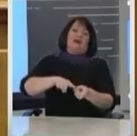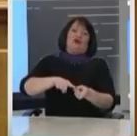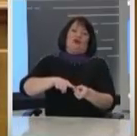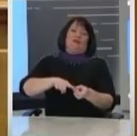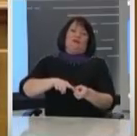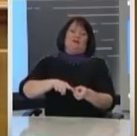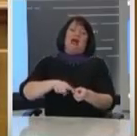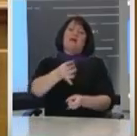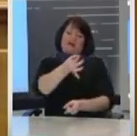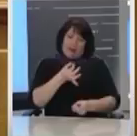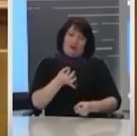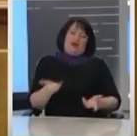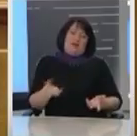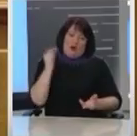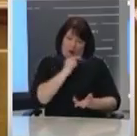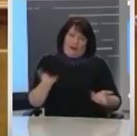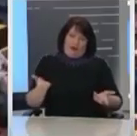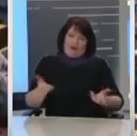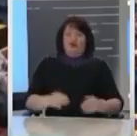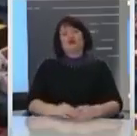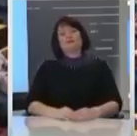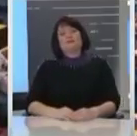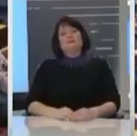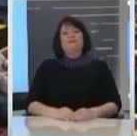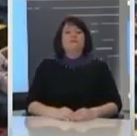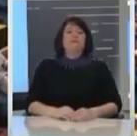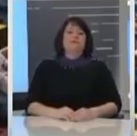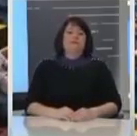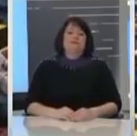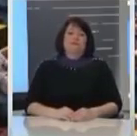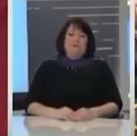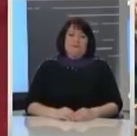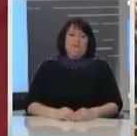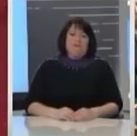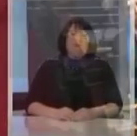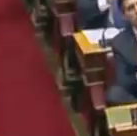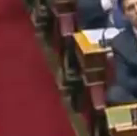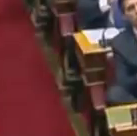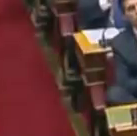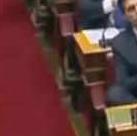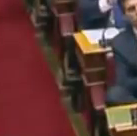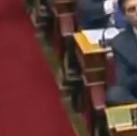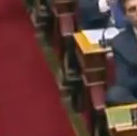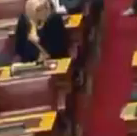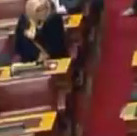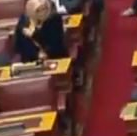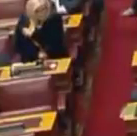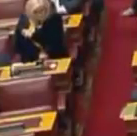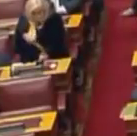κατεύθυνση από αυτήν που ισχυρίστηκε ο Πρωθυπουργός. Καταθέτω τους 2 σχετικούς πίνακες στα πρακτικά.